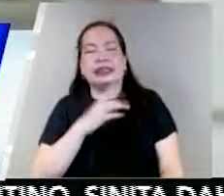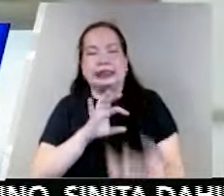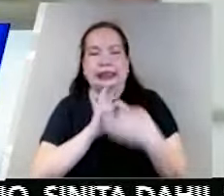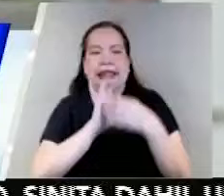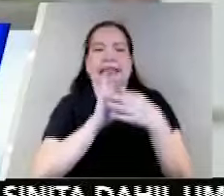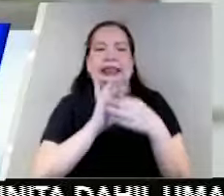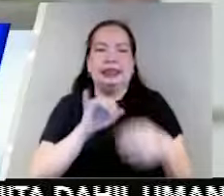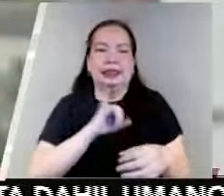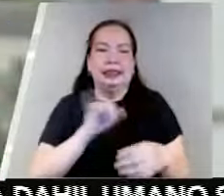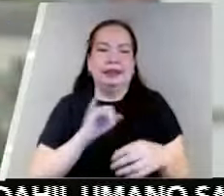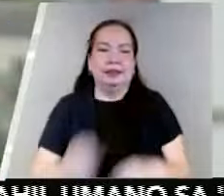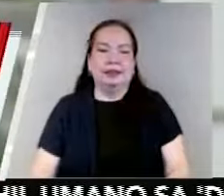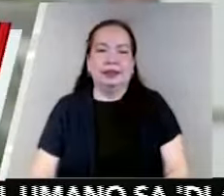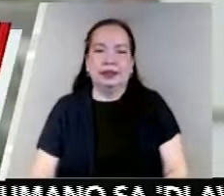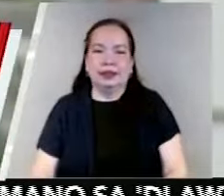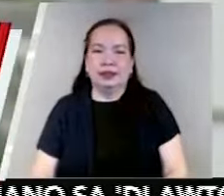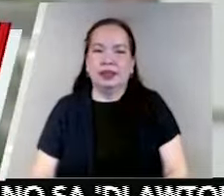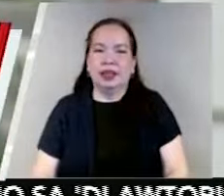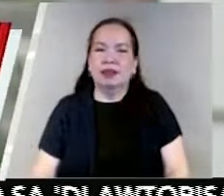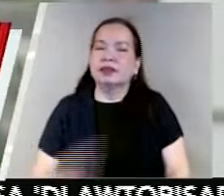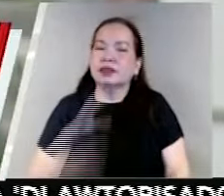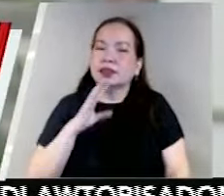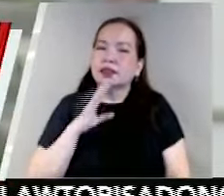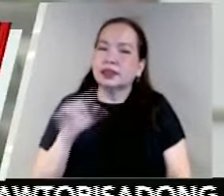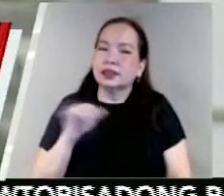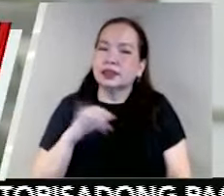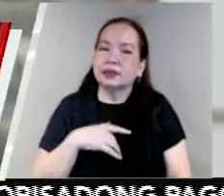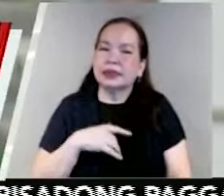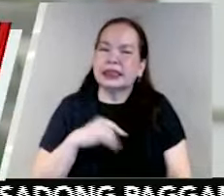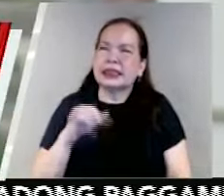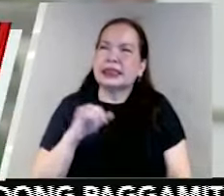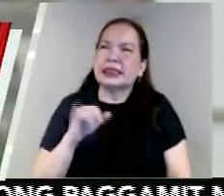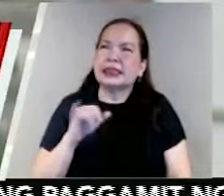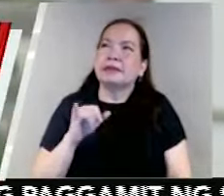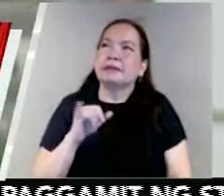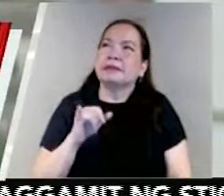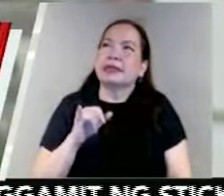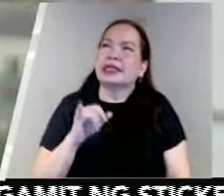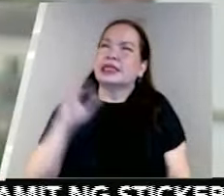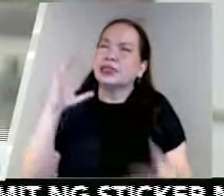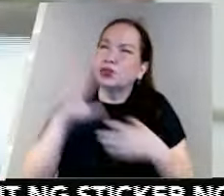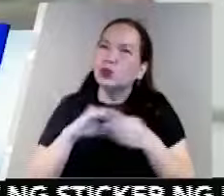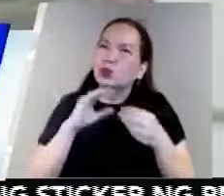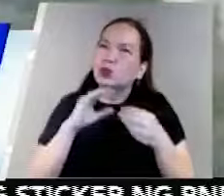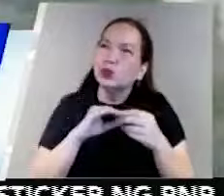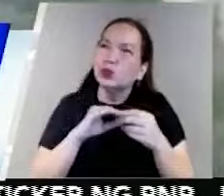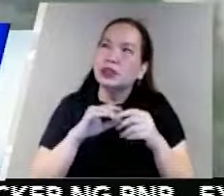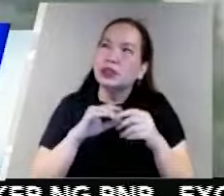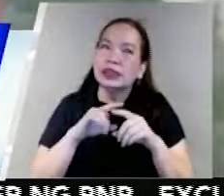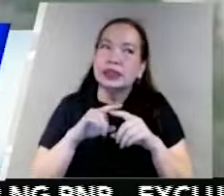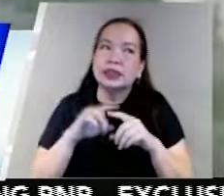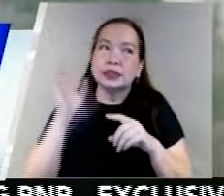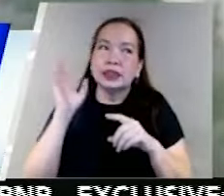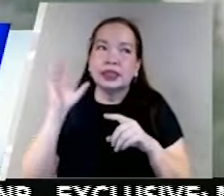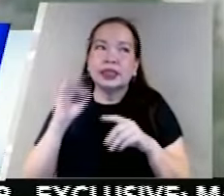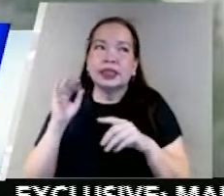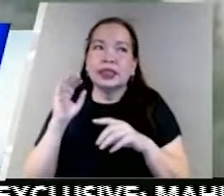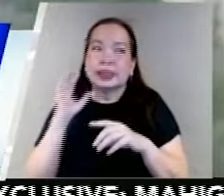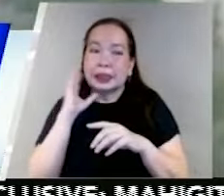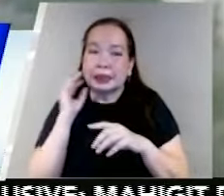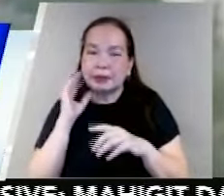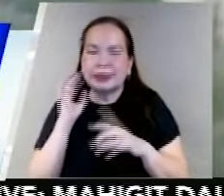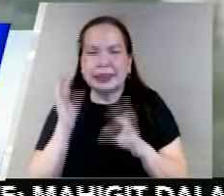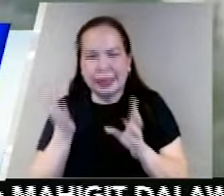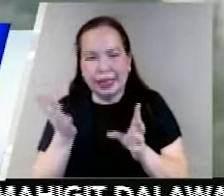the same template, different font, kumbaga. Or same font, different template. Yung mga pinagdaanan ko sa